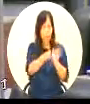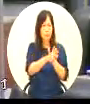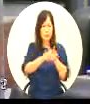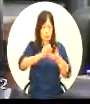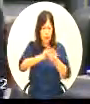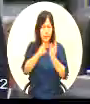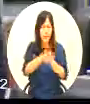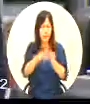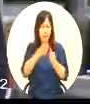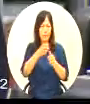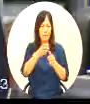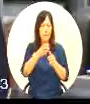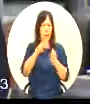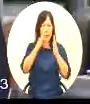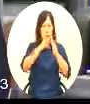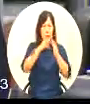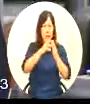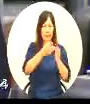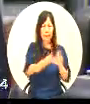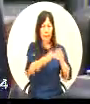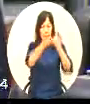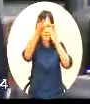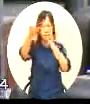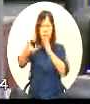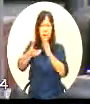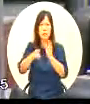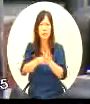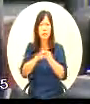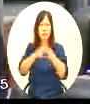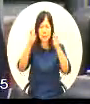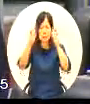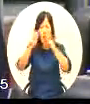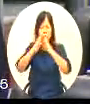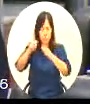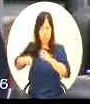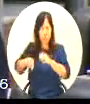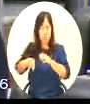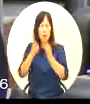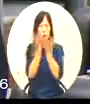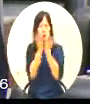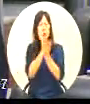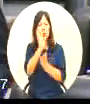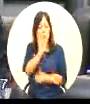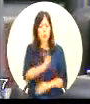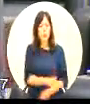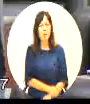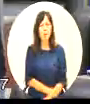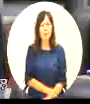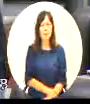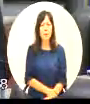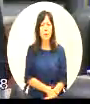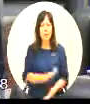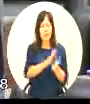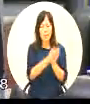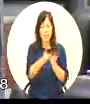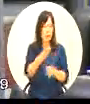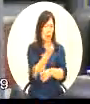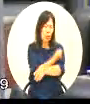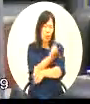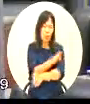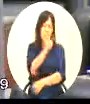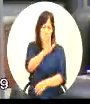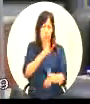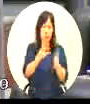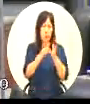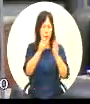签这个学籍，然后到高雄市区来读书齁。那我觉得这都太辛苦了，长期